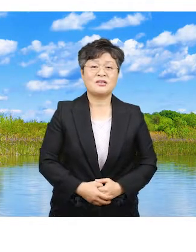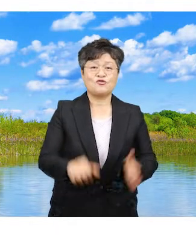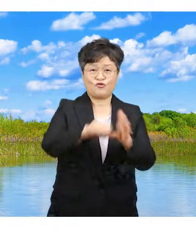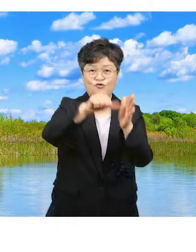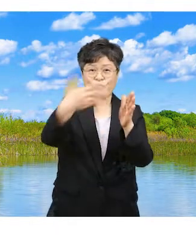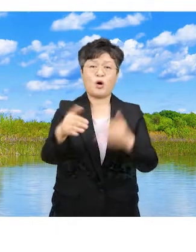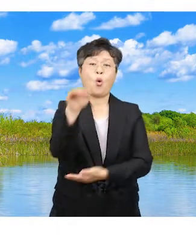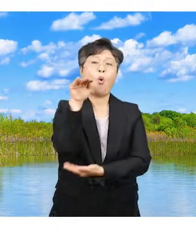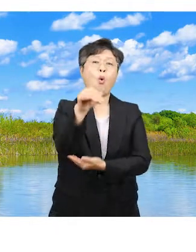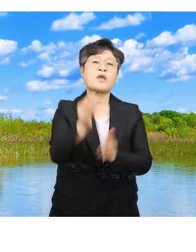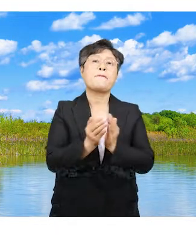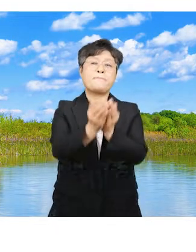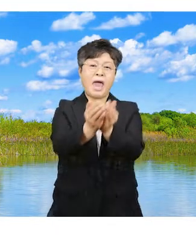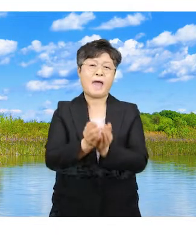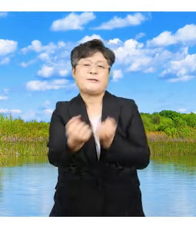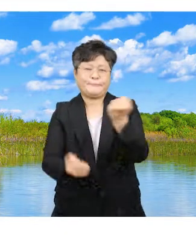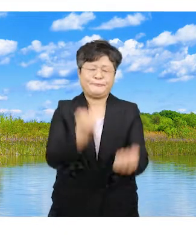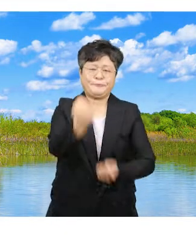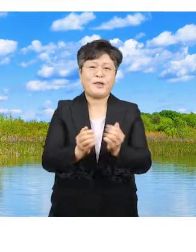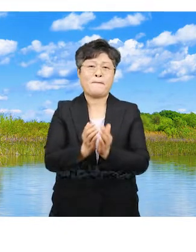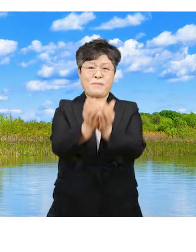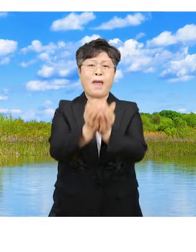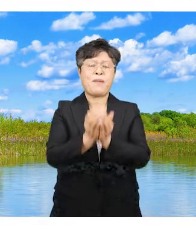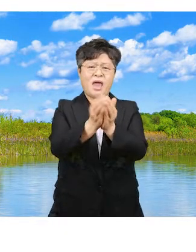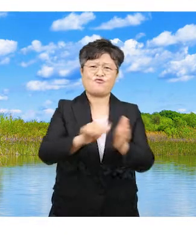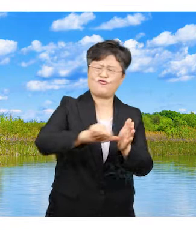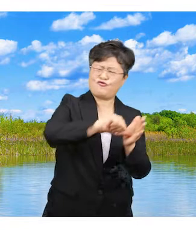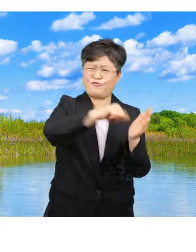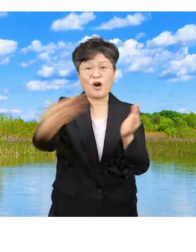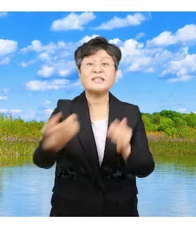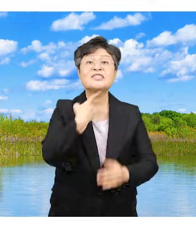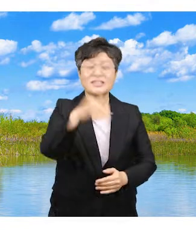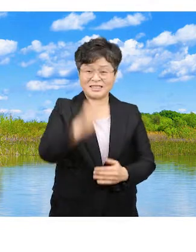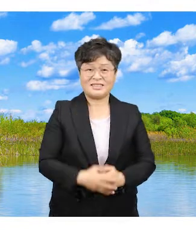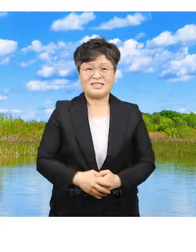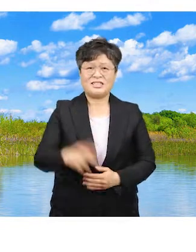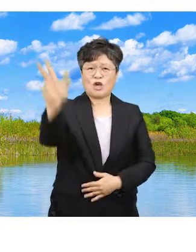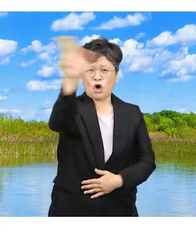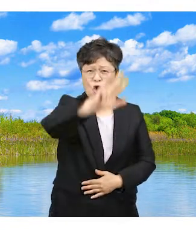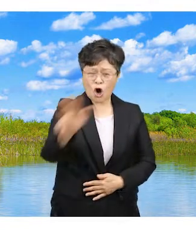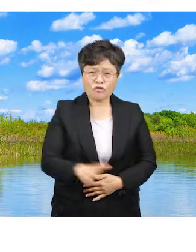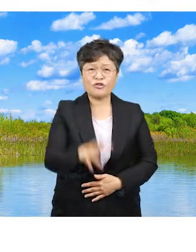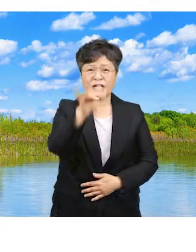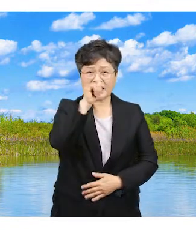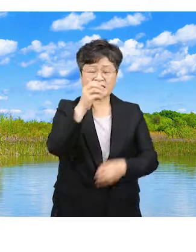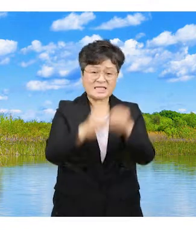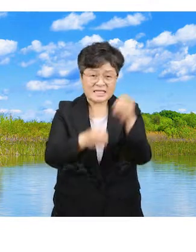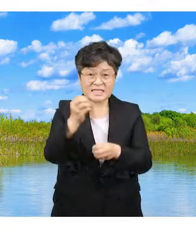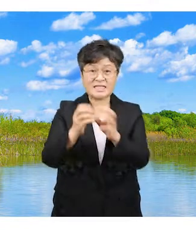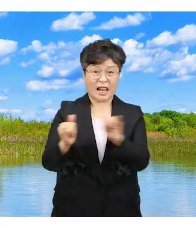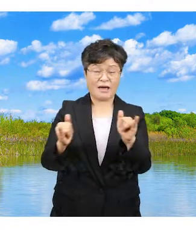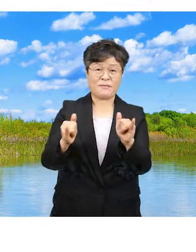유명한 오리배, 이것은 아주 전국적으로도 유명했었죠. 그래서 전국에 있는 아주 유명한 시인들,